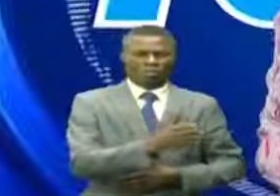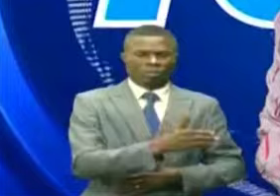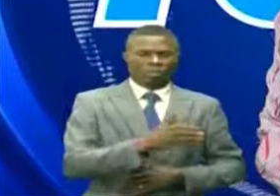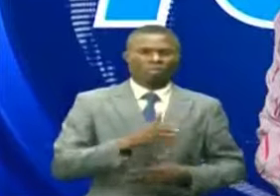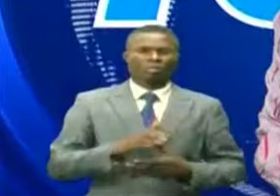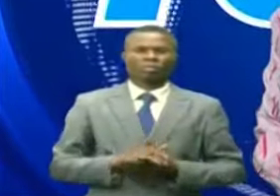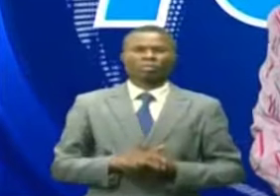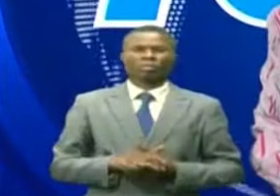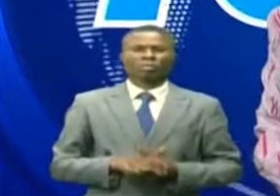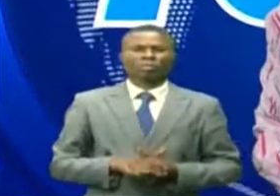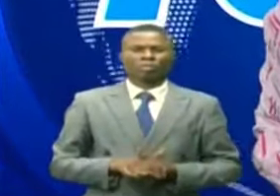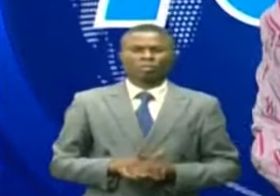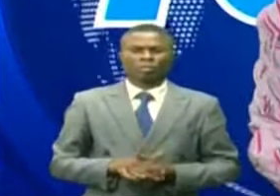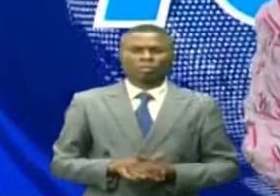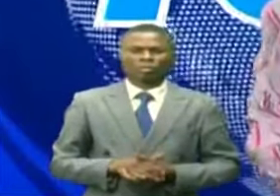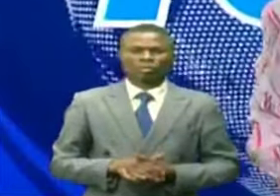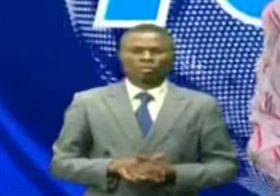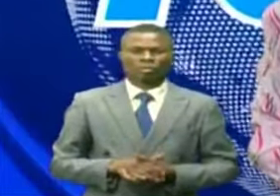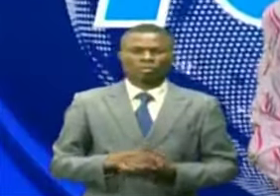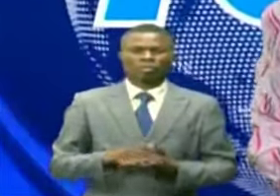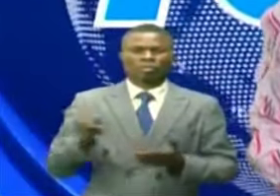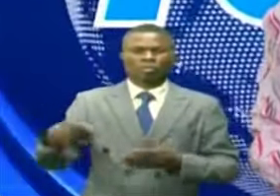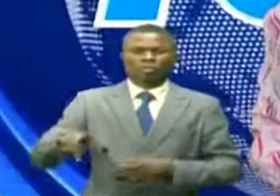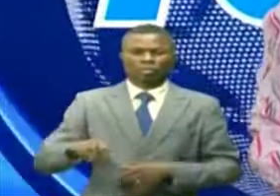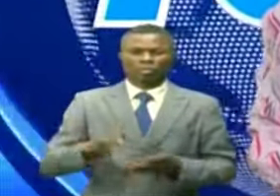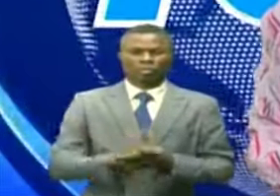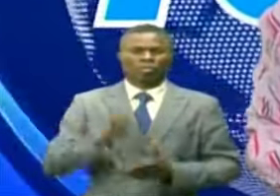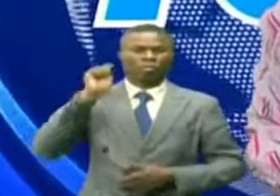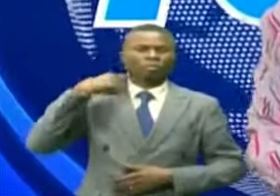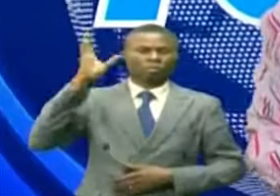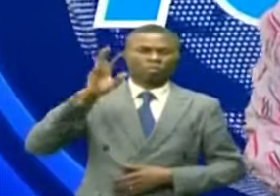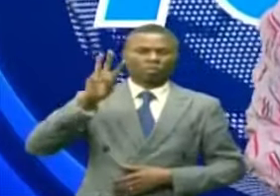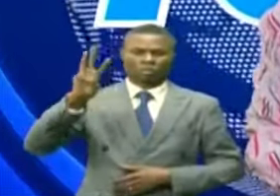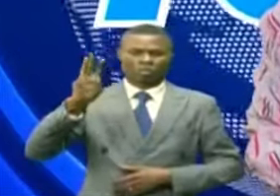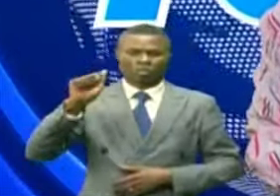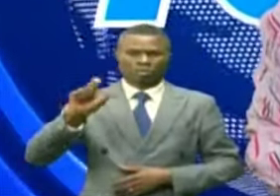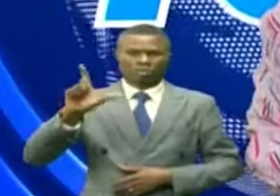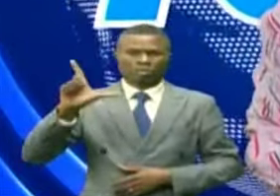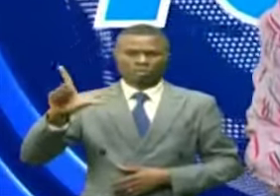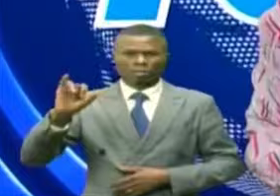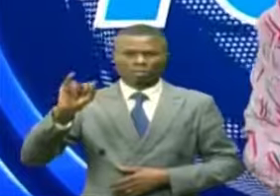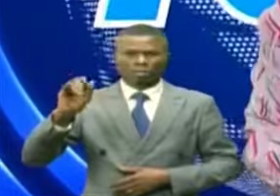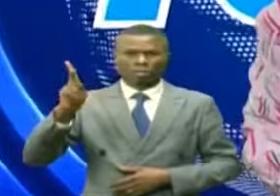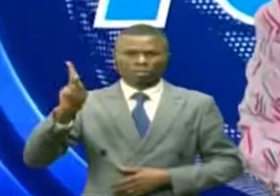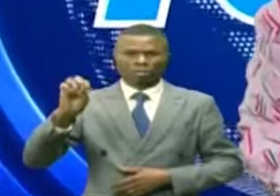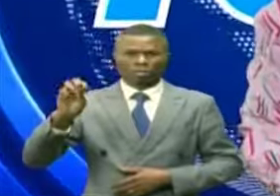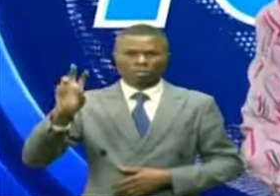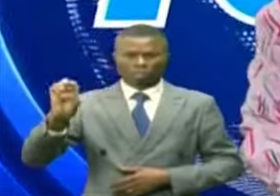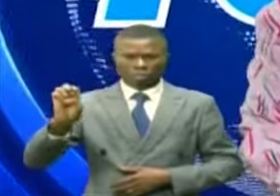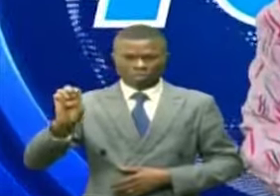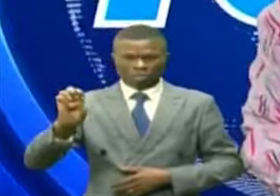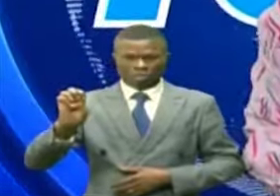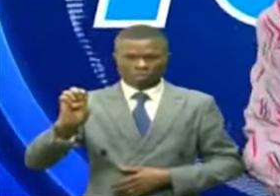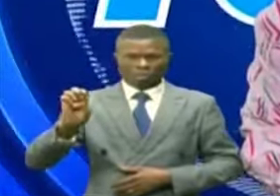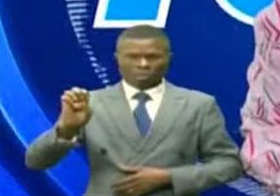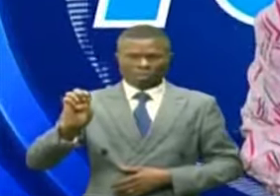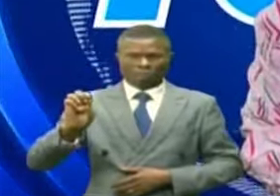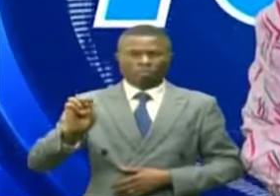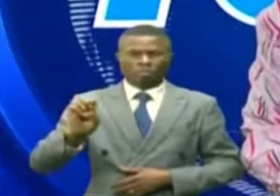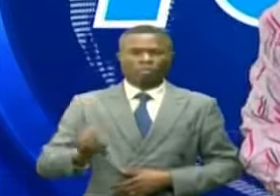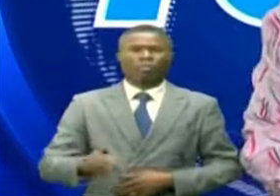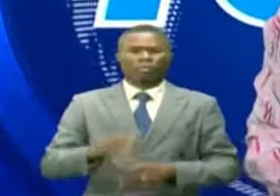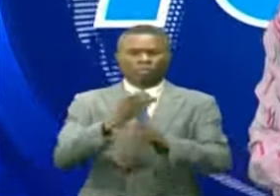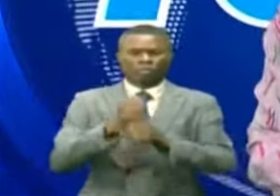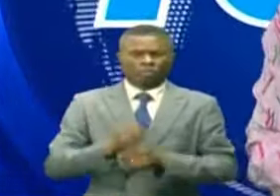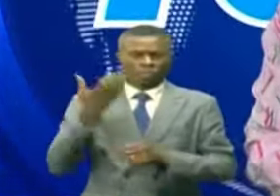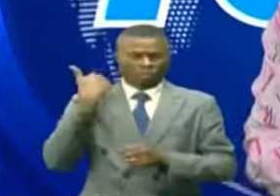autres cap sur les provinces la prison de Walikalé dans le nord kivou est de nouveau desservi en eau potable le